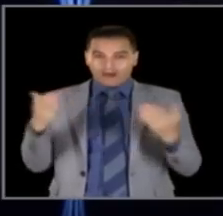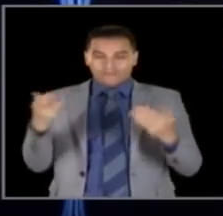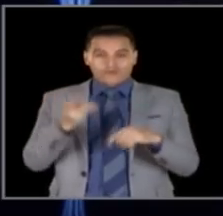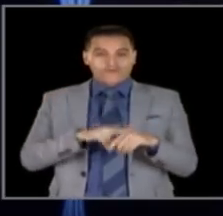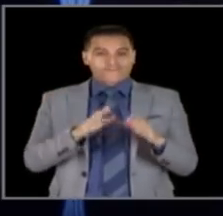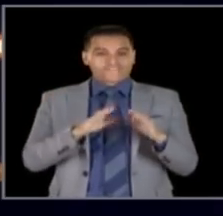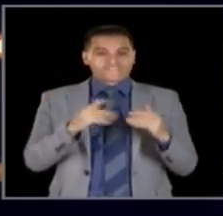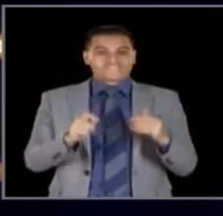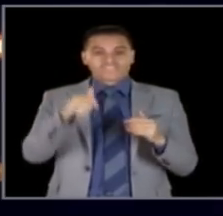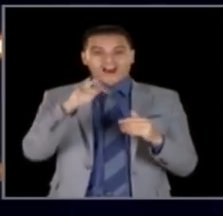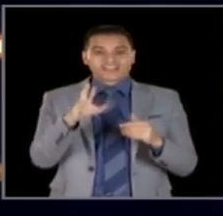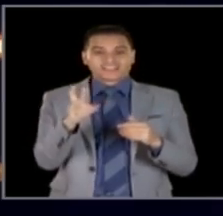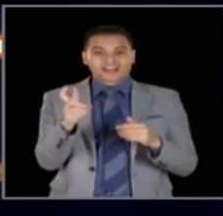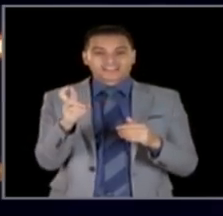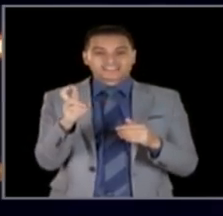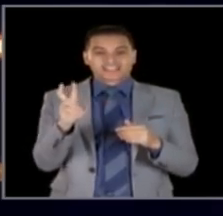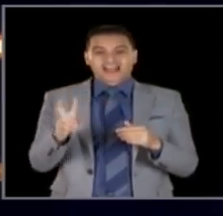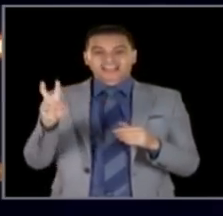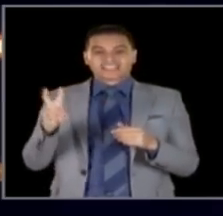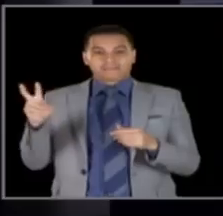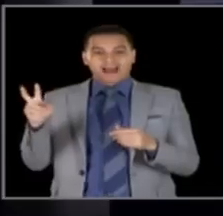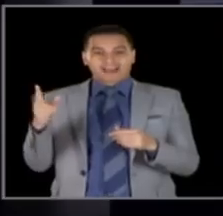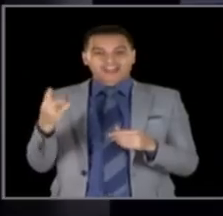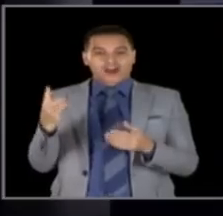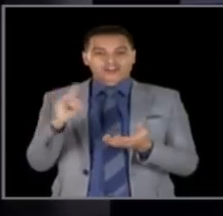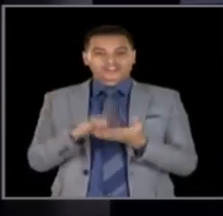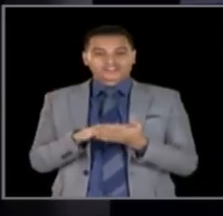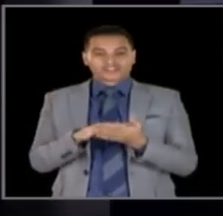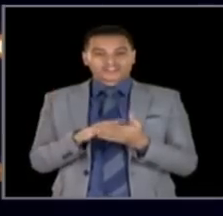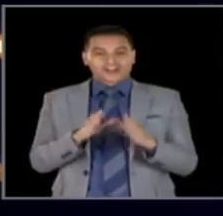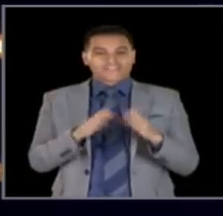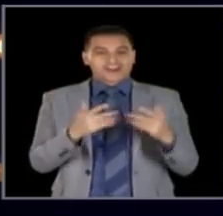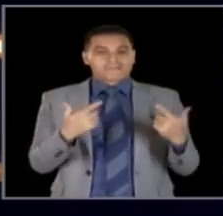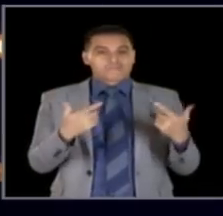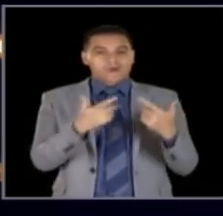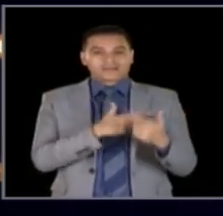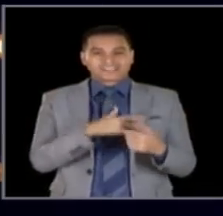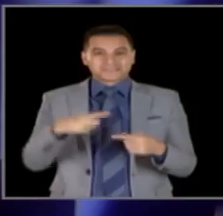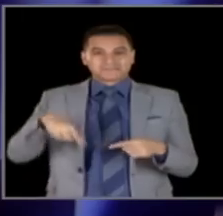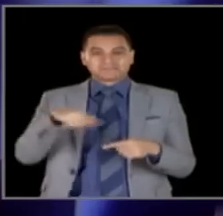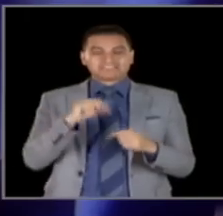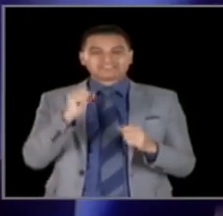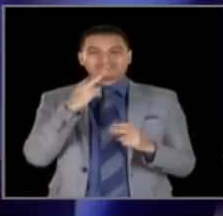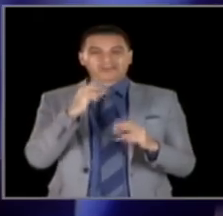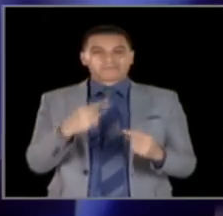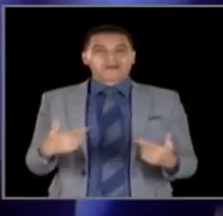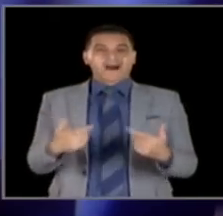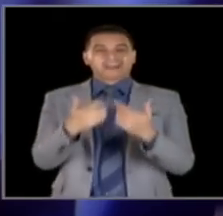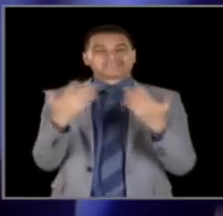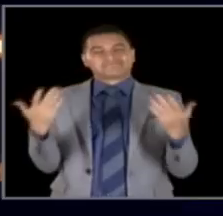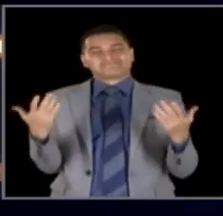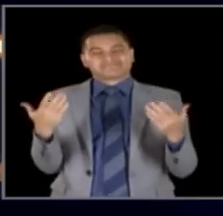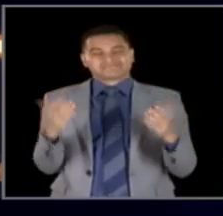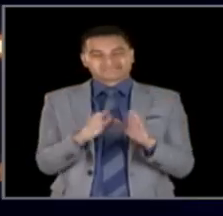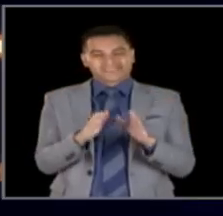مباراه. يعني ثلاث سبعات 10 نقط المحاربون كده يعني. ان شاء الله خير باذن